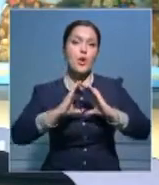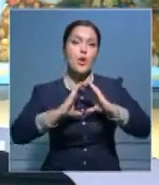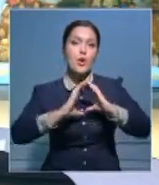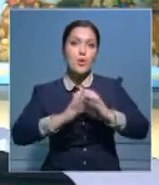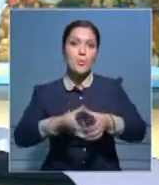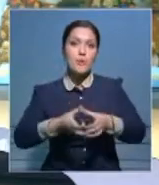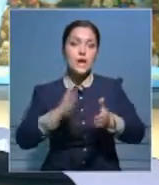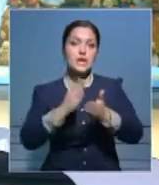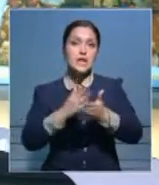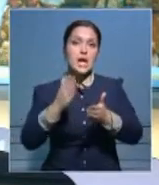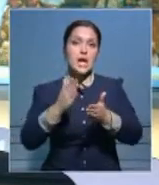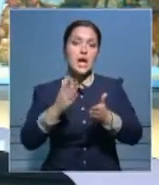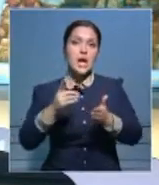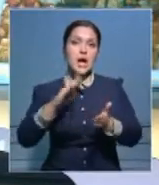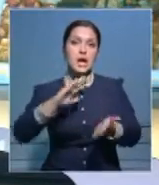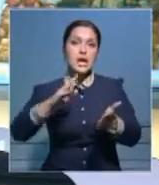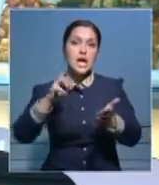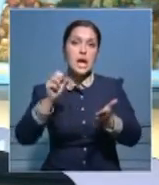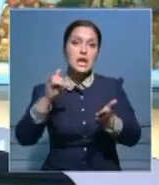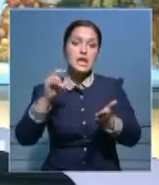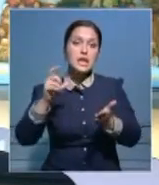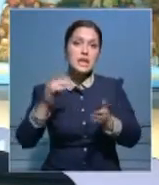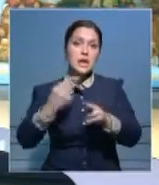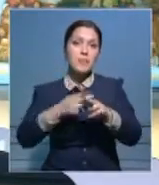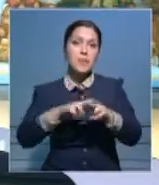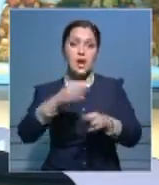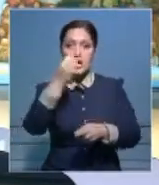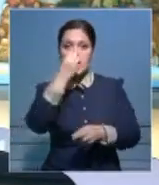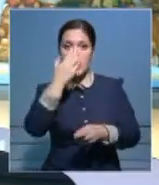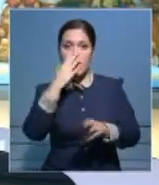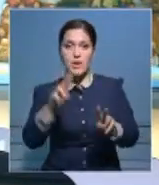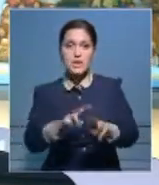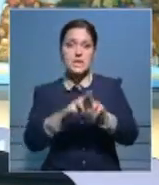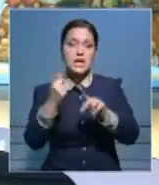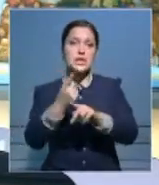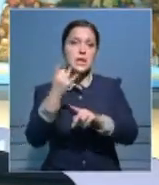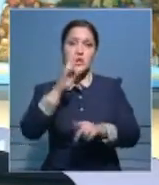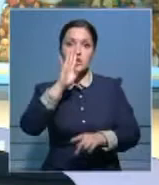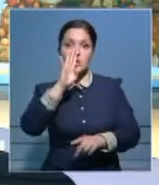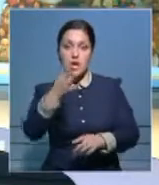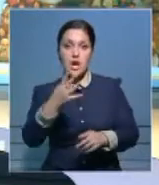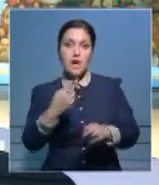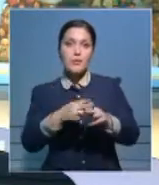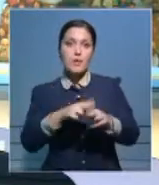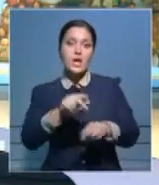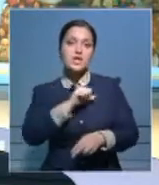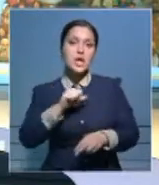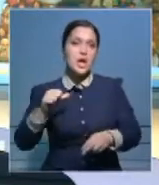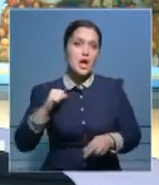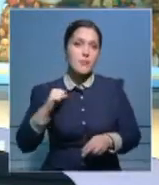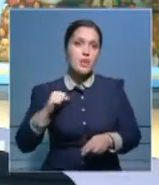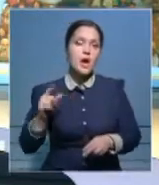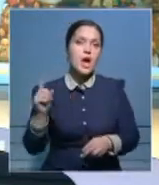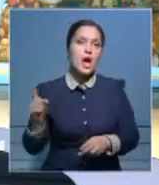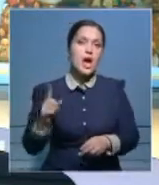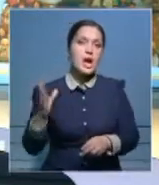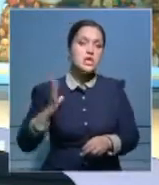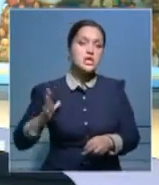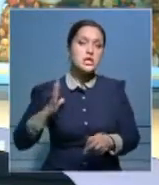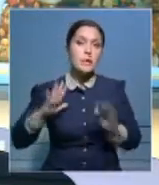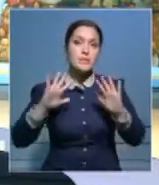по киокушинкай карате. Соревнование проводится в японской столице раз в 4 года. Это самое ожидаемое событие в данном виде